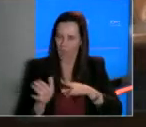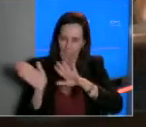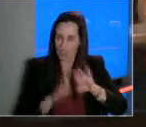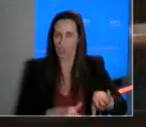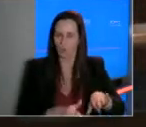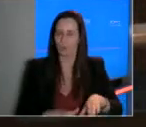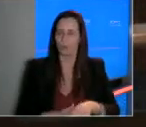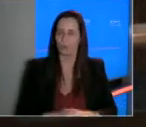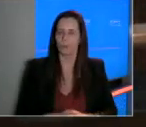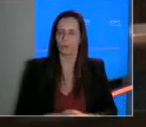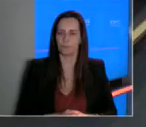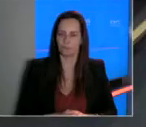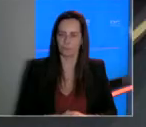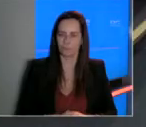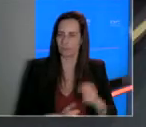רגע,